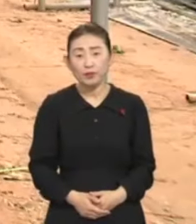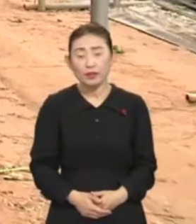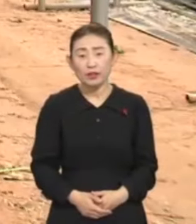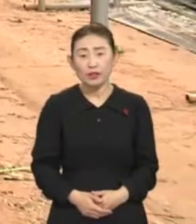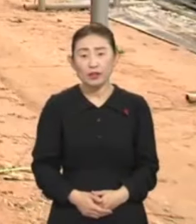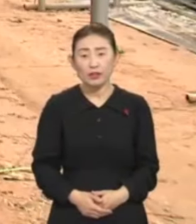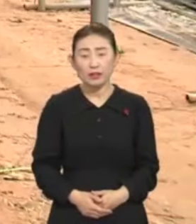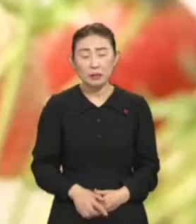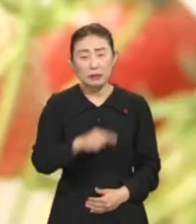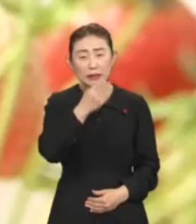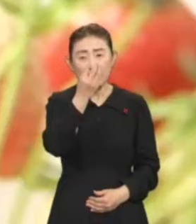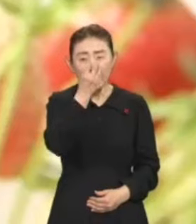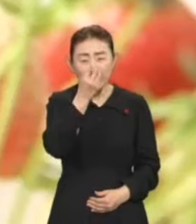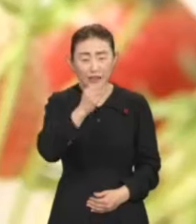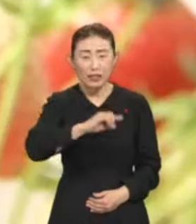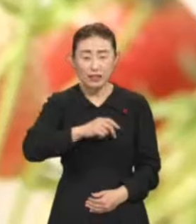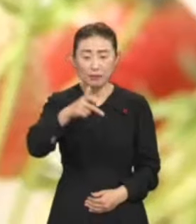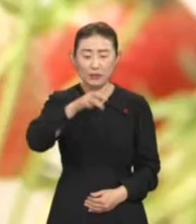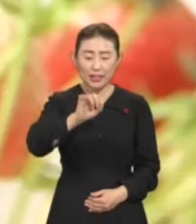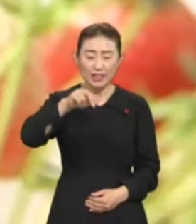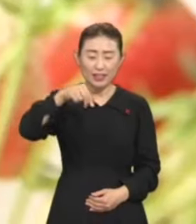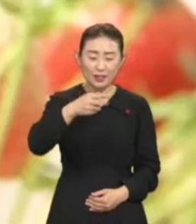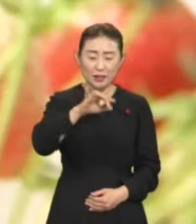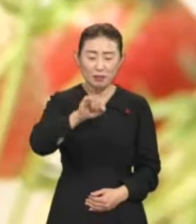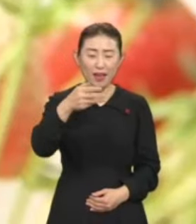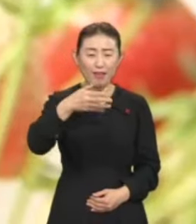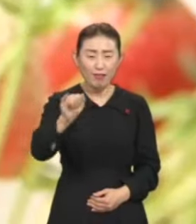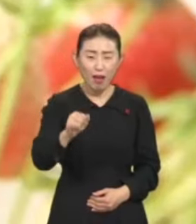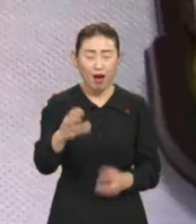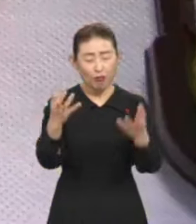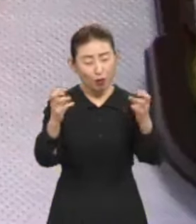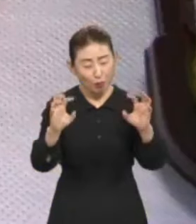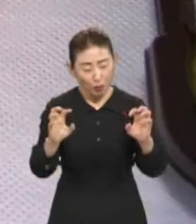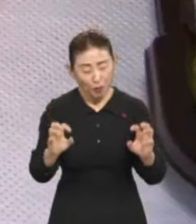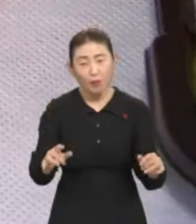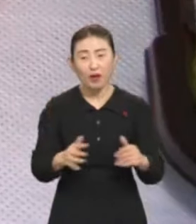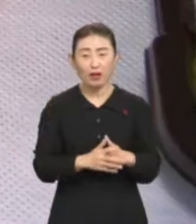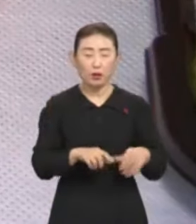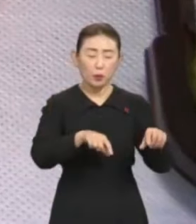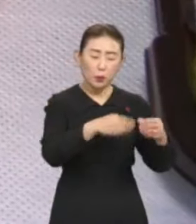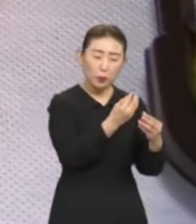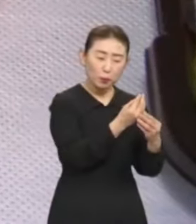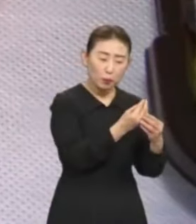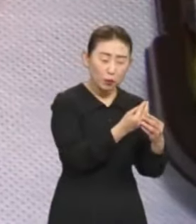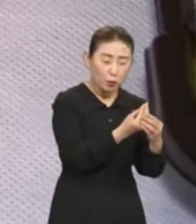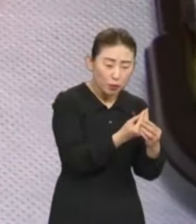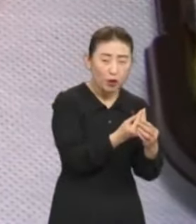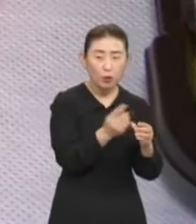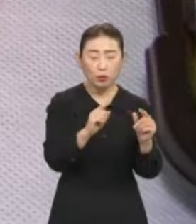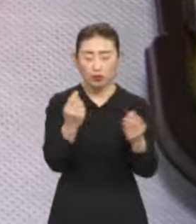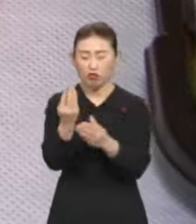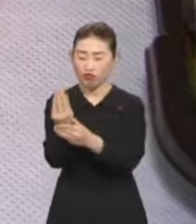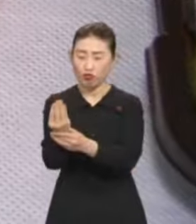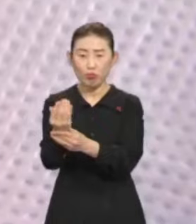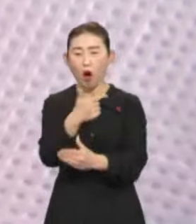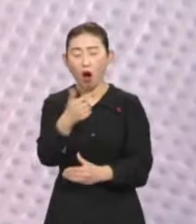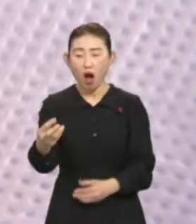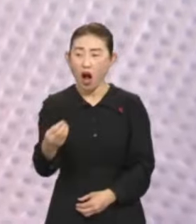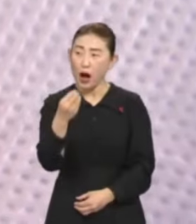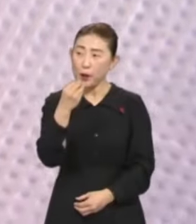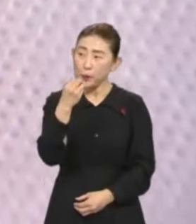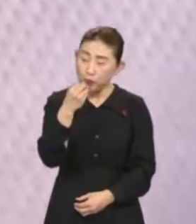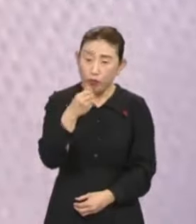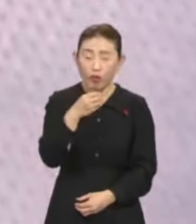재배가 까다로운 딸기 품종인 킹스베리가 주렁주렁 열렸습니다. 일반 딸기보다 두 배가량 크고 풍부한 가즙에